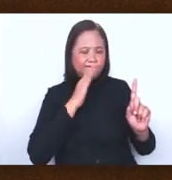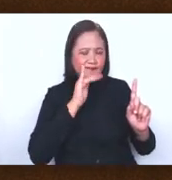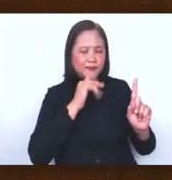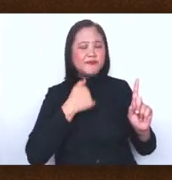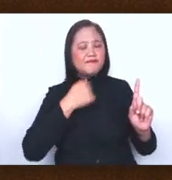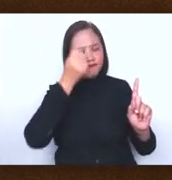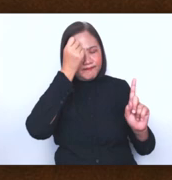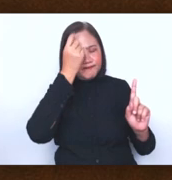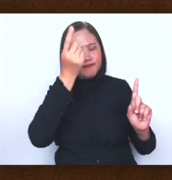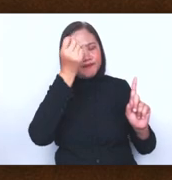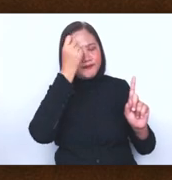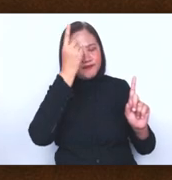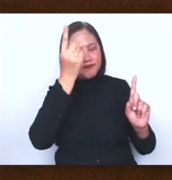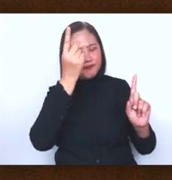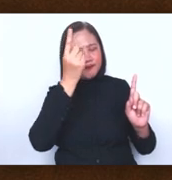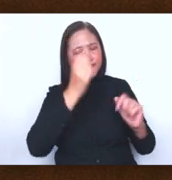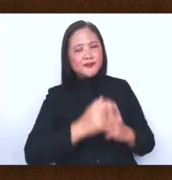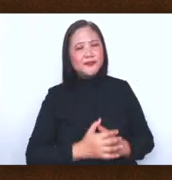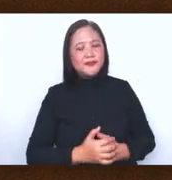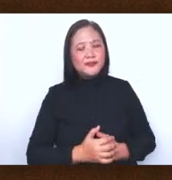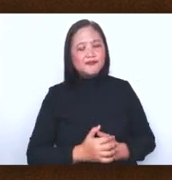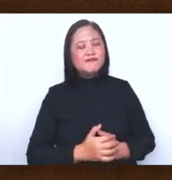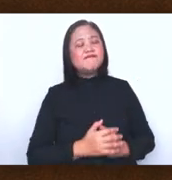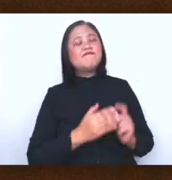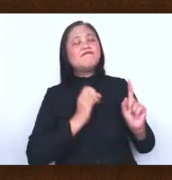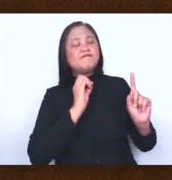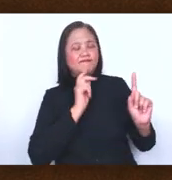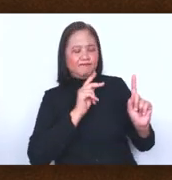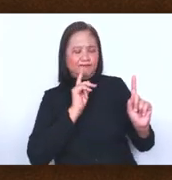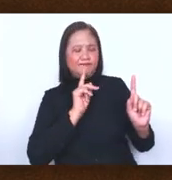Naiintindihan ko. Siya.